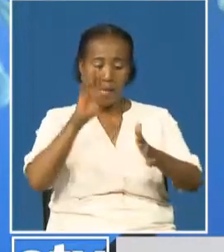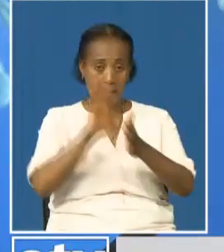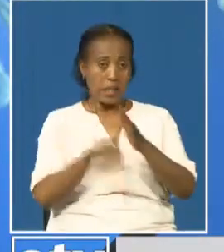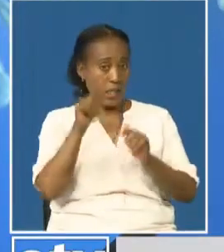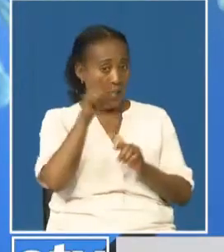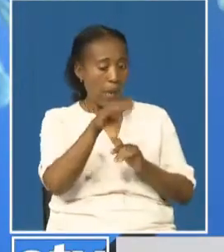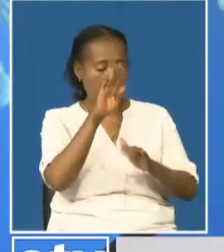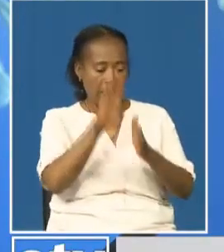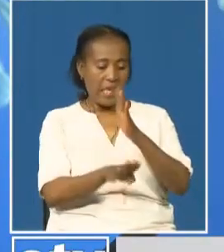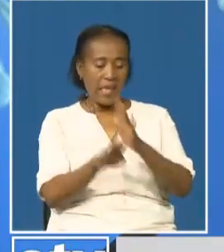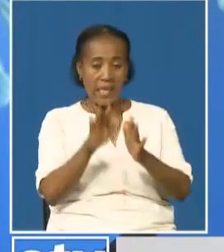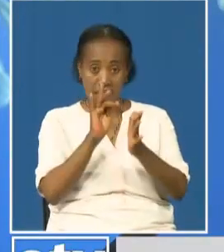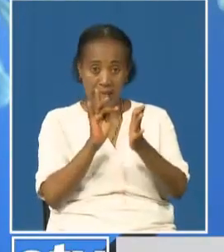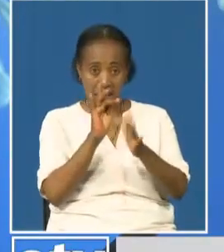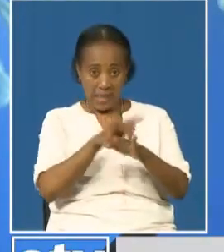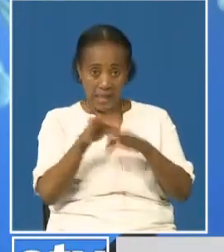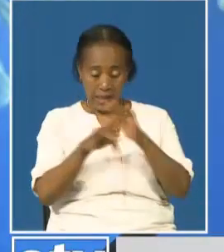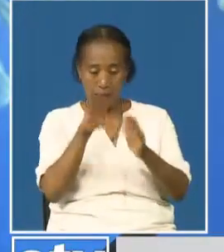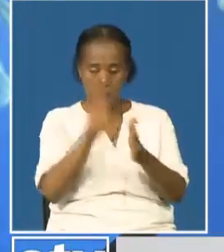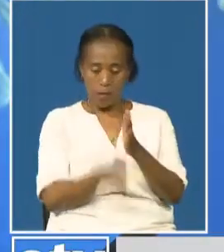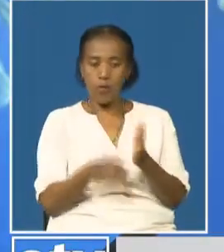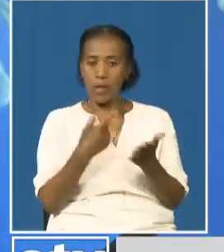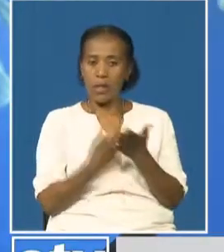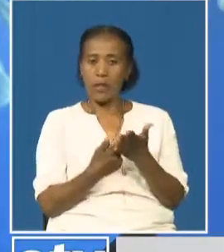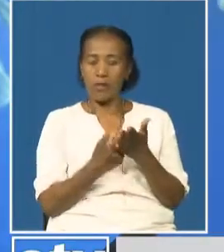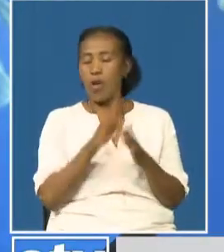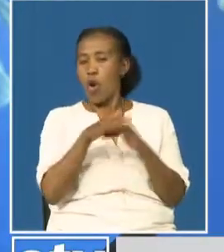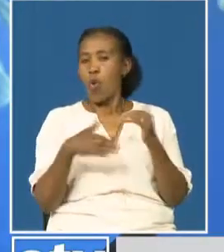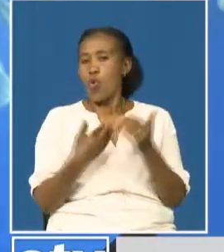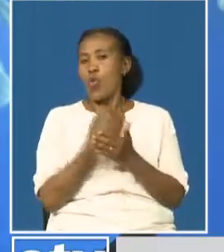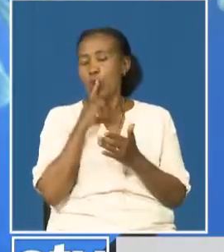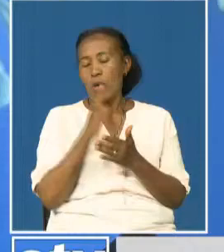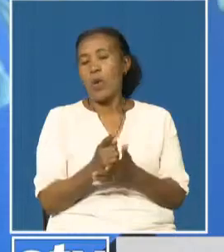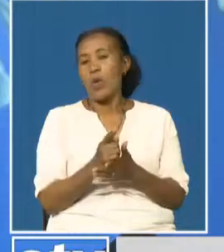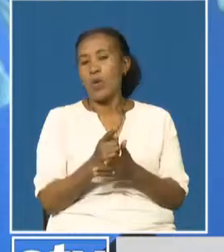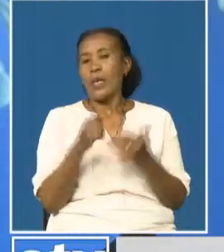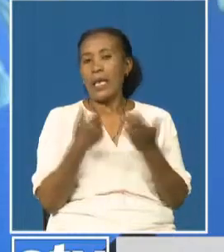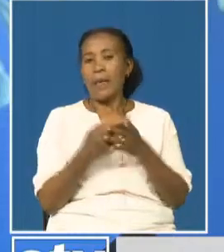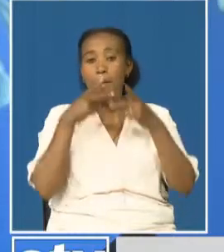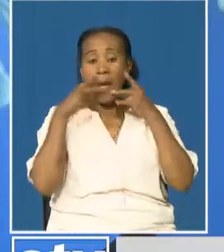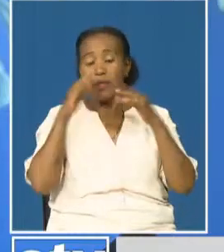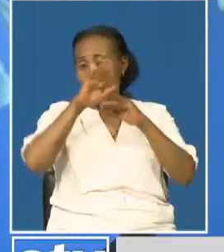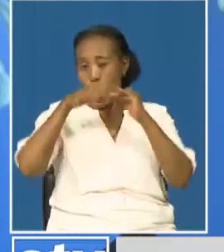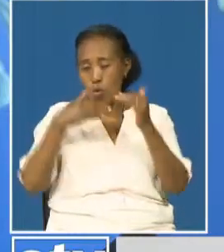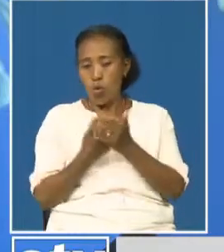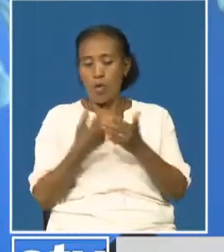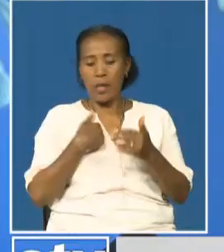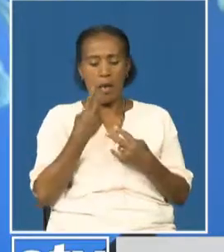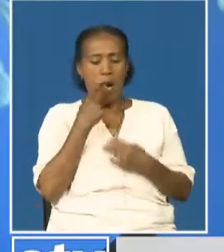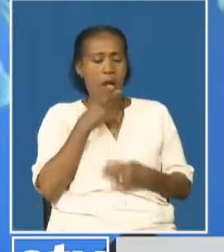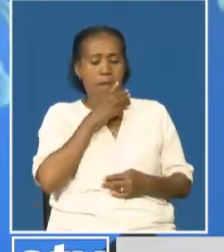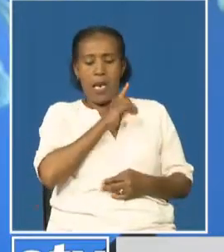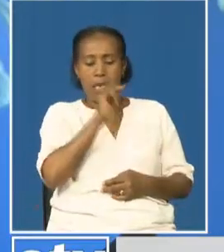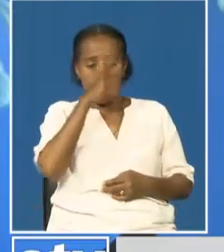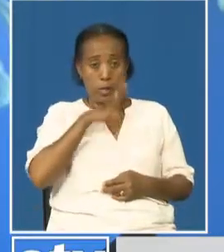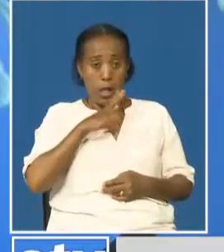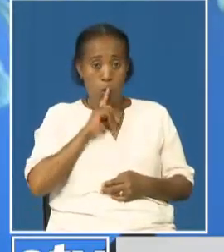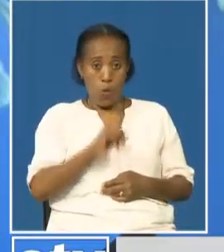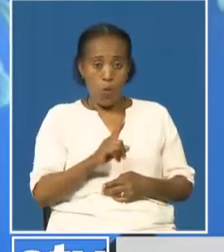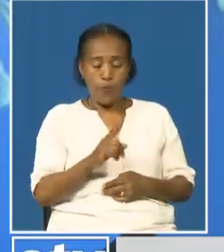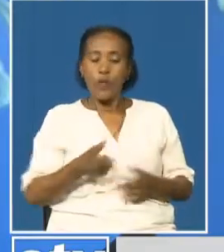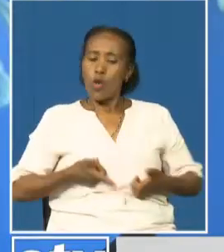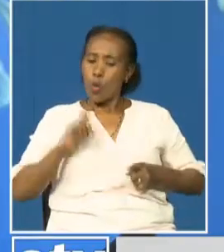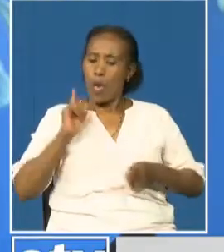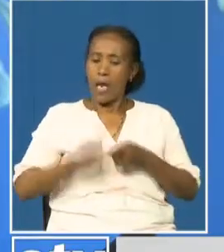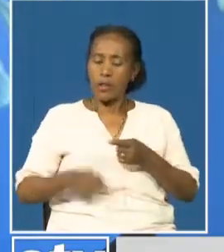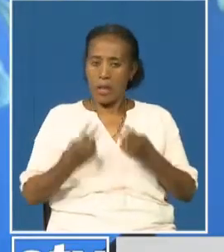ንክኪ መቀነስ ነው። ታጠቡ ሲባል ያው ለሁሉም ነው። ማስክ አድርጉ ሲባልም ለሁሉም ነው። እና እኔን አይመለከተኝም የሚል ሰው